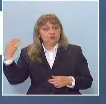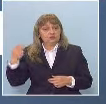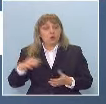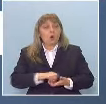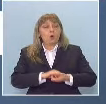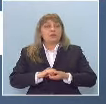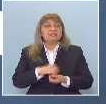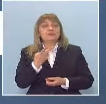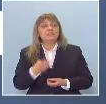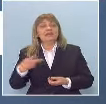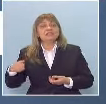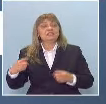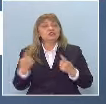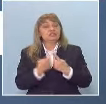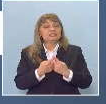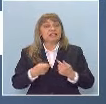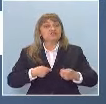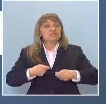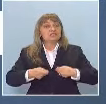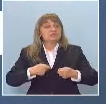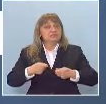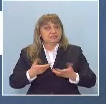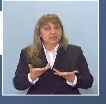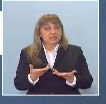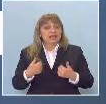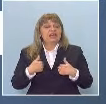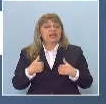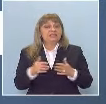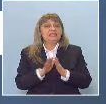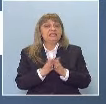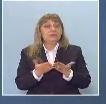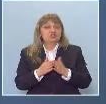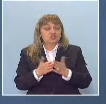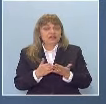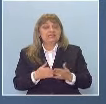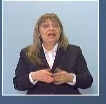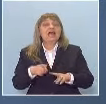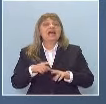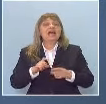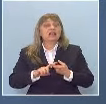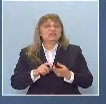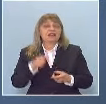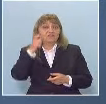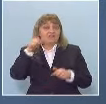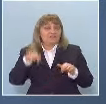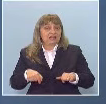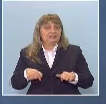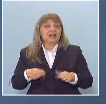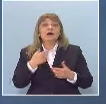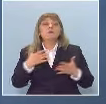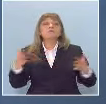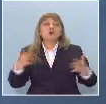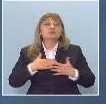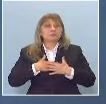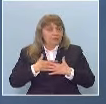Организираме различни срещи с бизнеса. Тук е момента да кажа, че ние сме членове на ИКТ кластера във Варна. Много сме им благодарни,